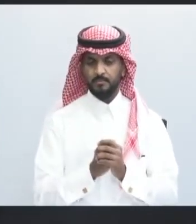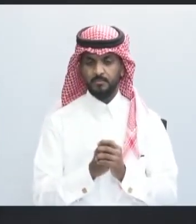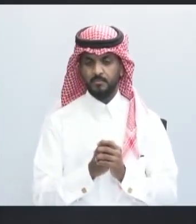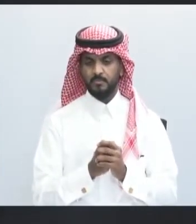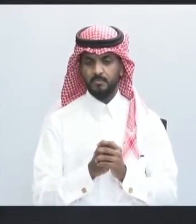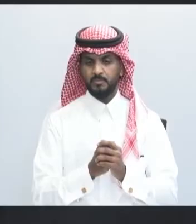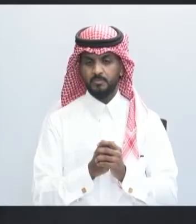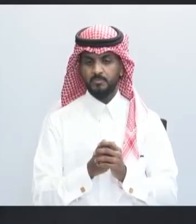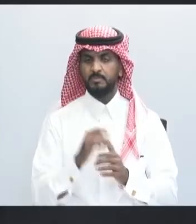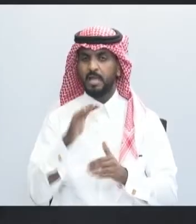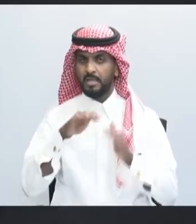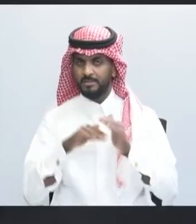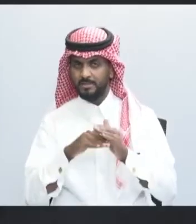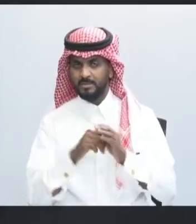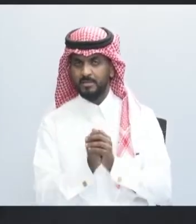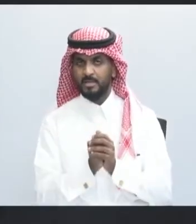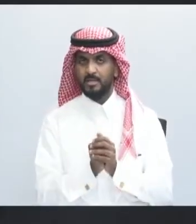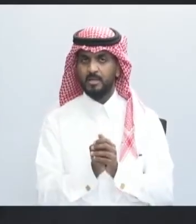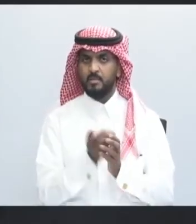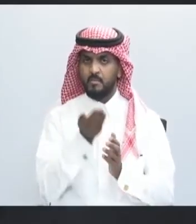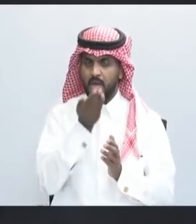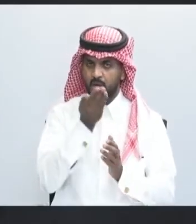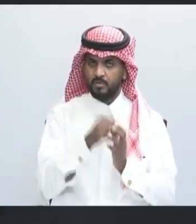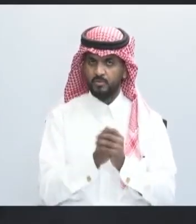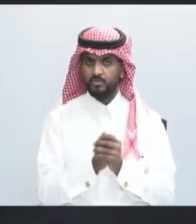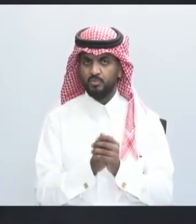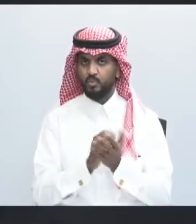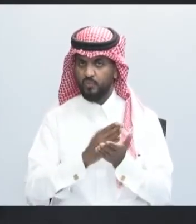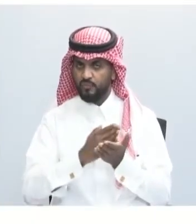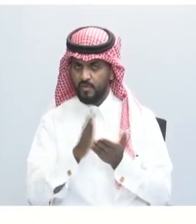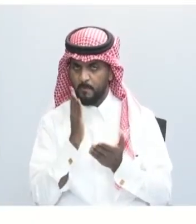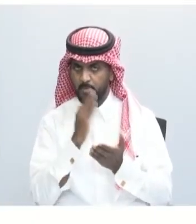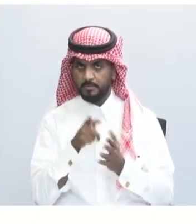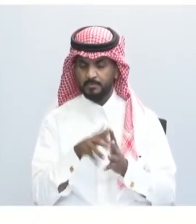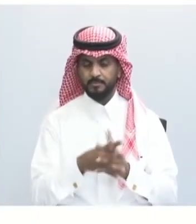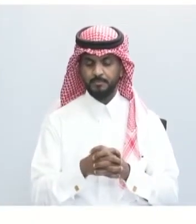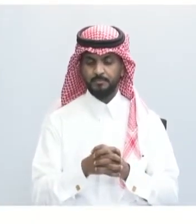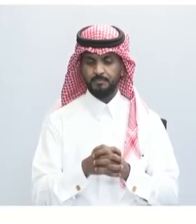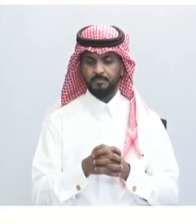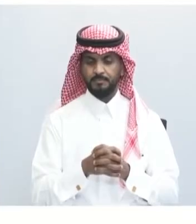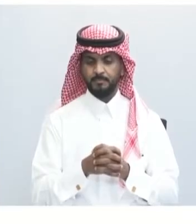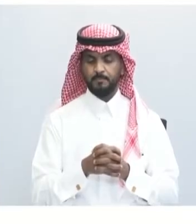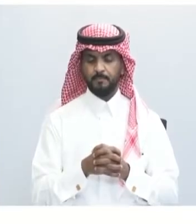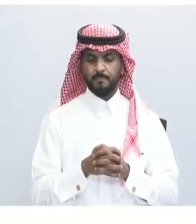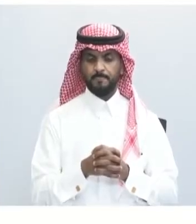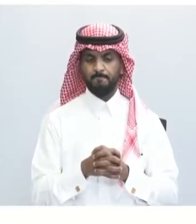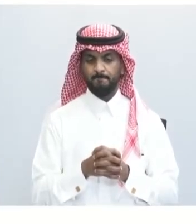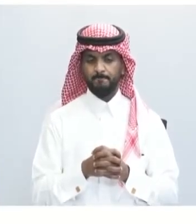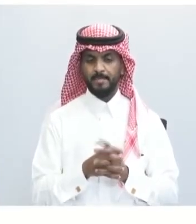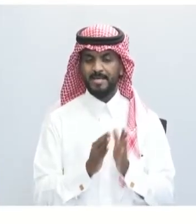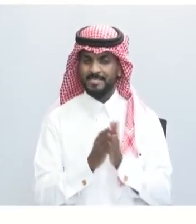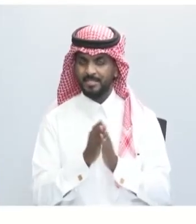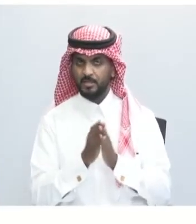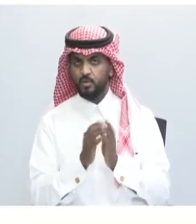تحت الماء حتى ننظفها من الصابون جيدا اذا غسل اليدين من